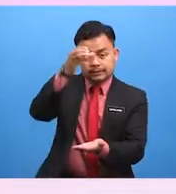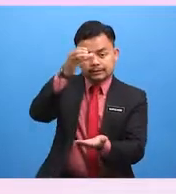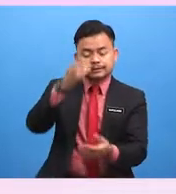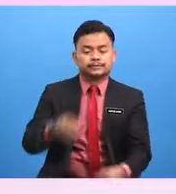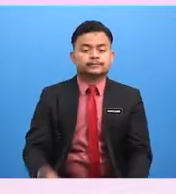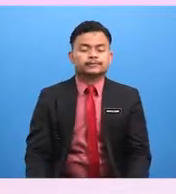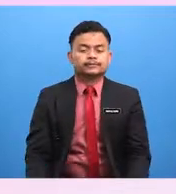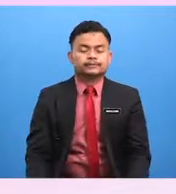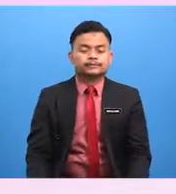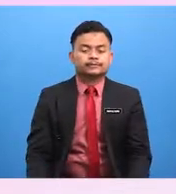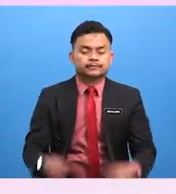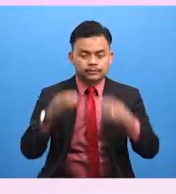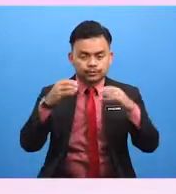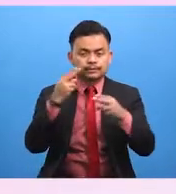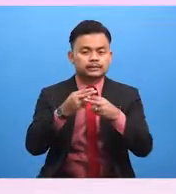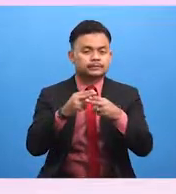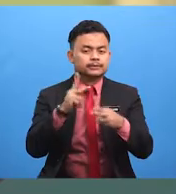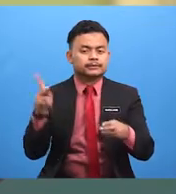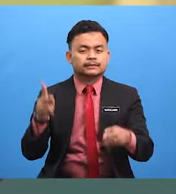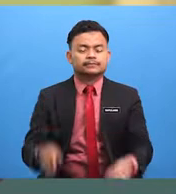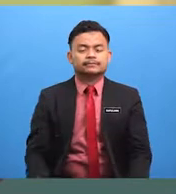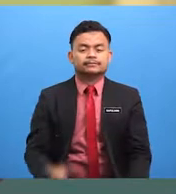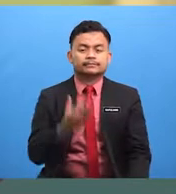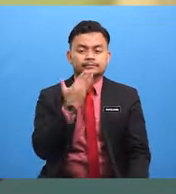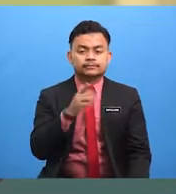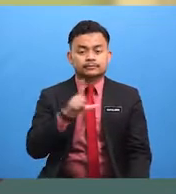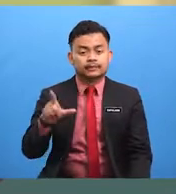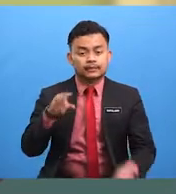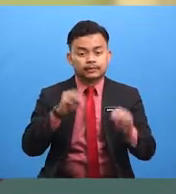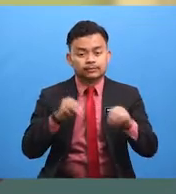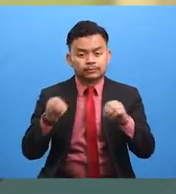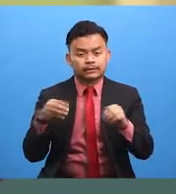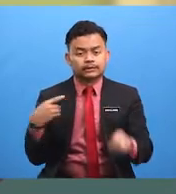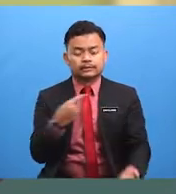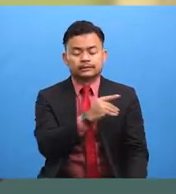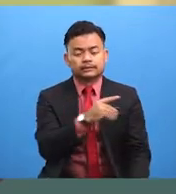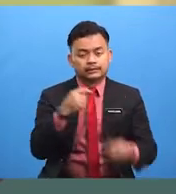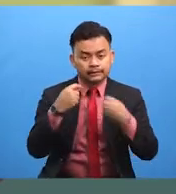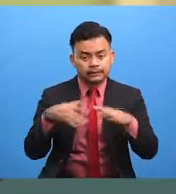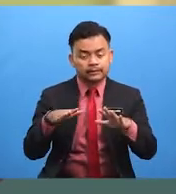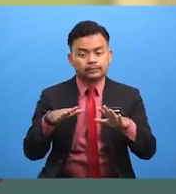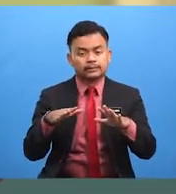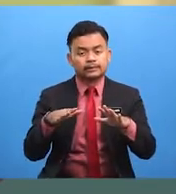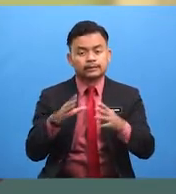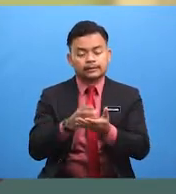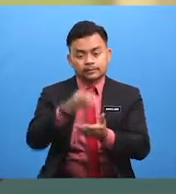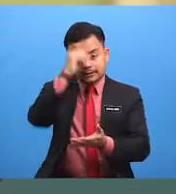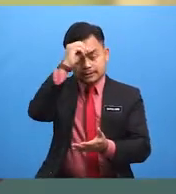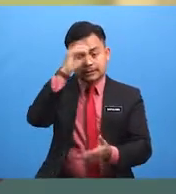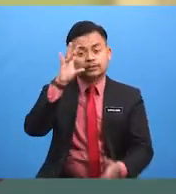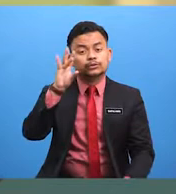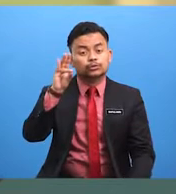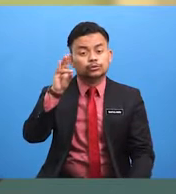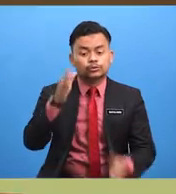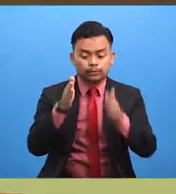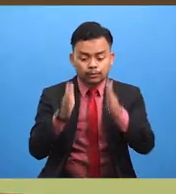Cuba kamu namakan. Baiklah murid-murid, kita telah pun mempelajari 7 bongkah bentuk